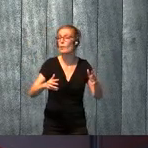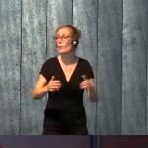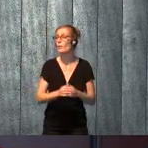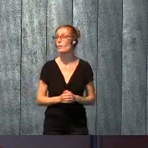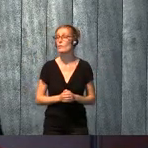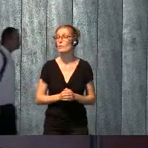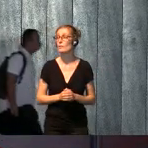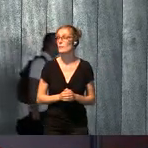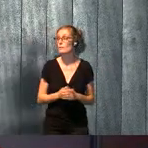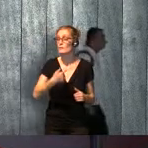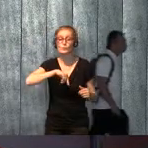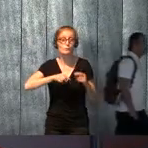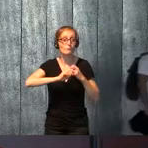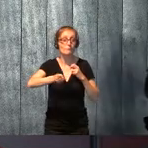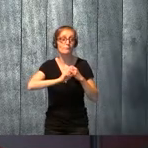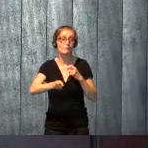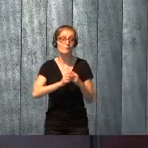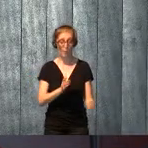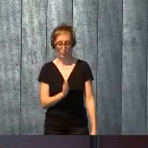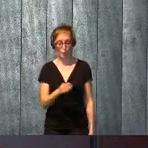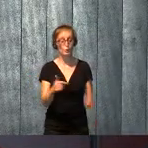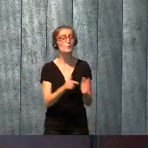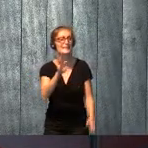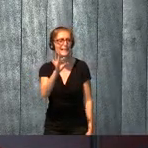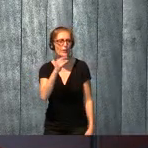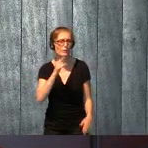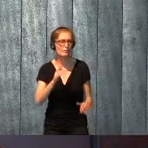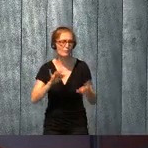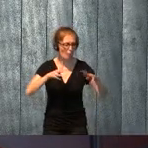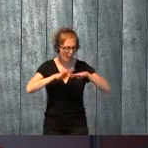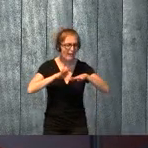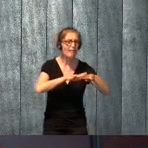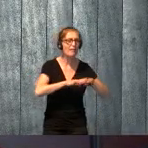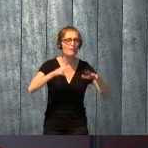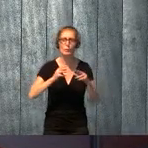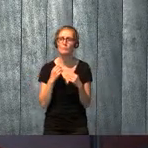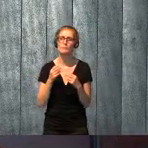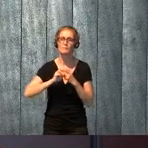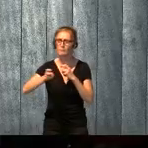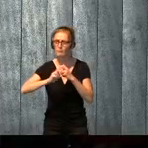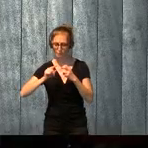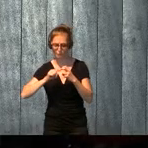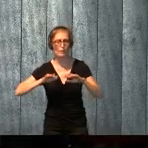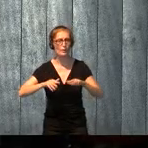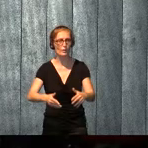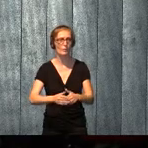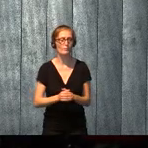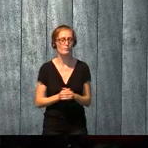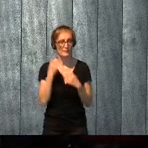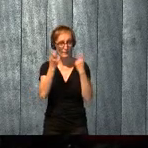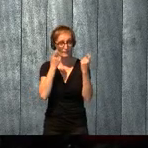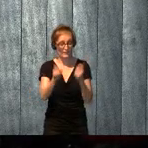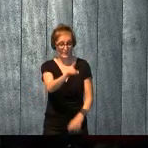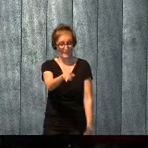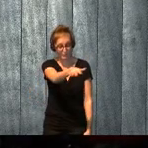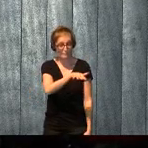allons-nous nous déplacer dans le Bordeaux de 2050? À quoi ressembleront les quartiers de 2050 et ainsi de suite? Je voudrais que ce soit une réflexion qui ne soit